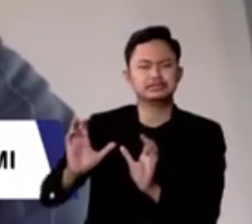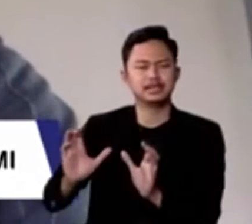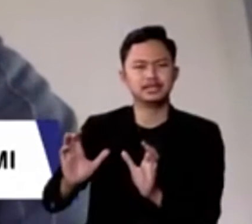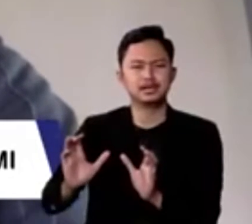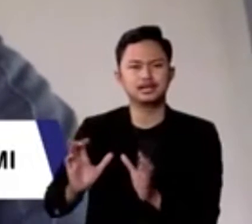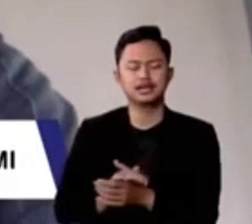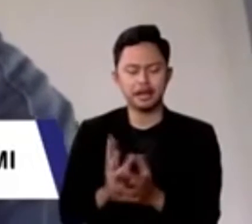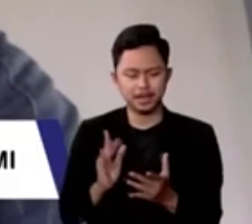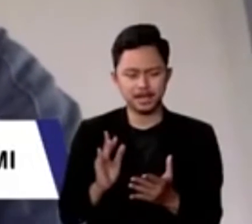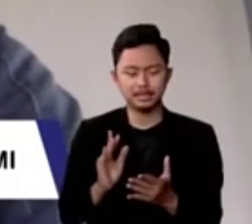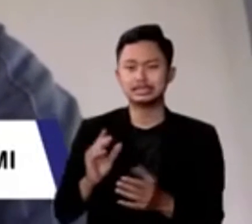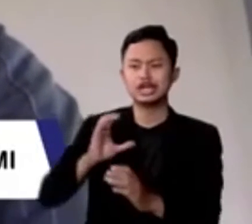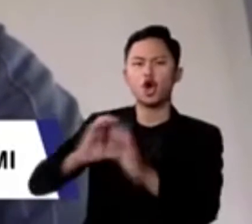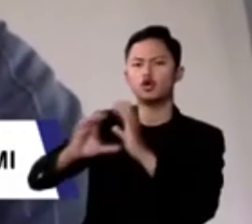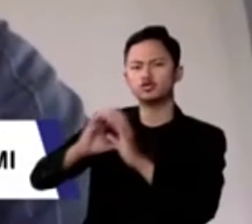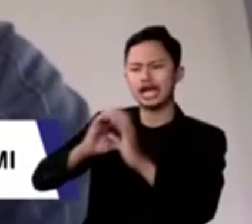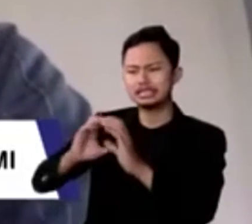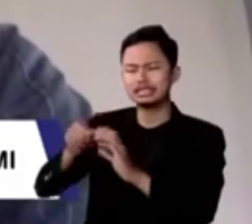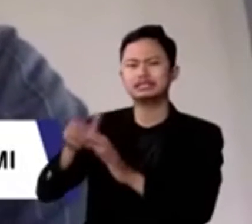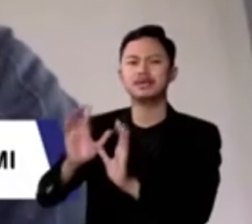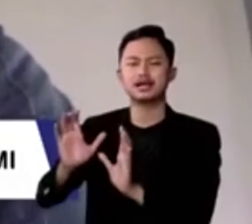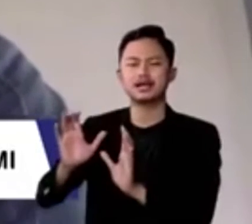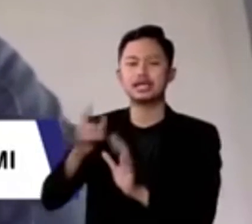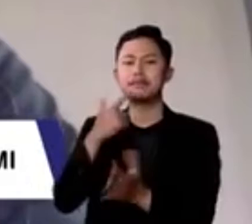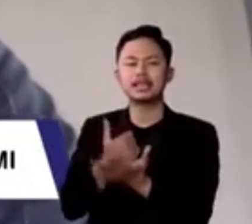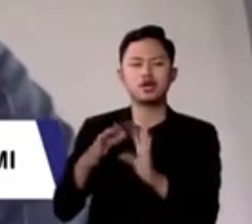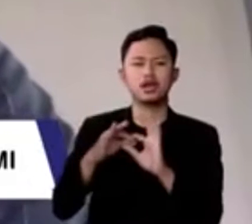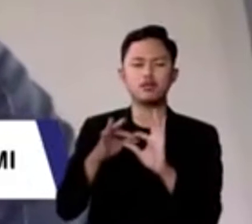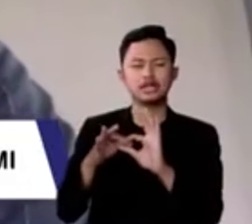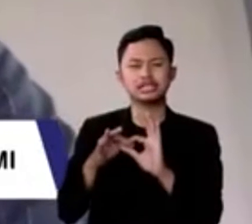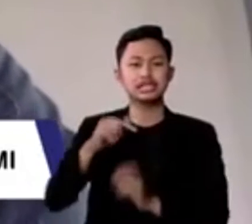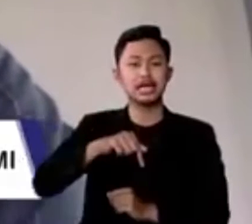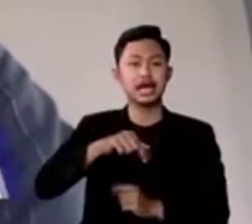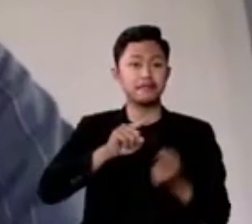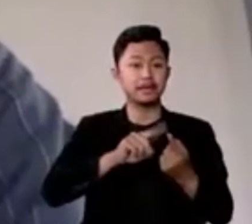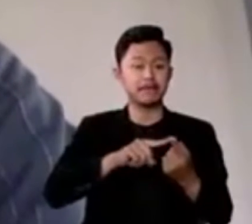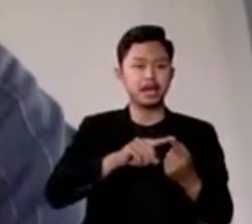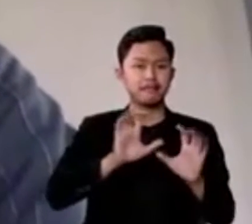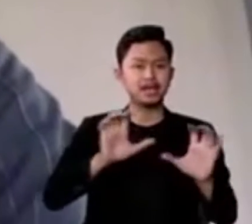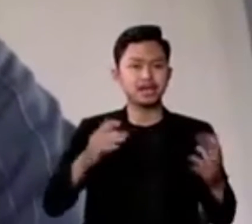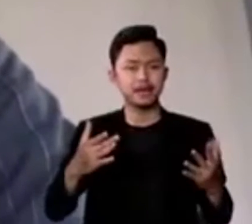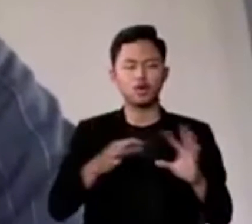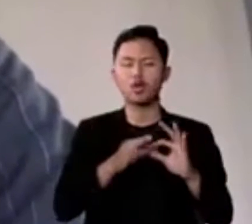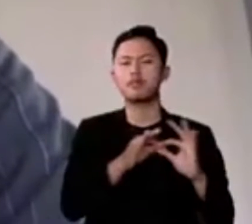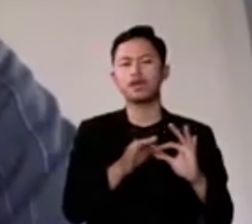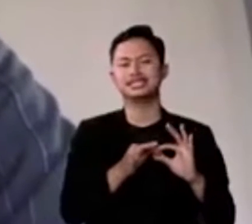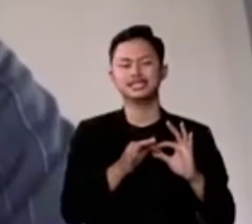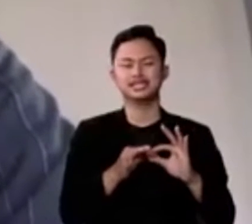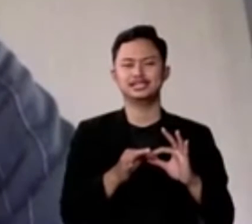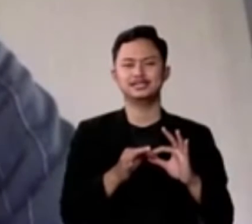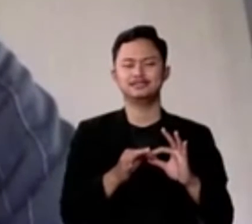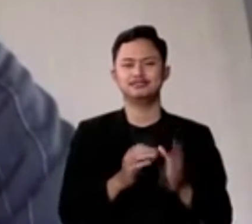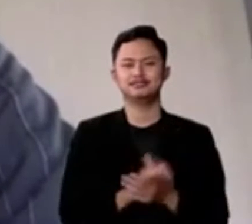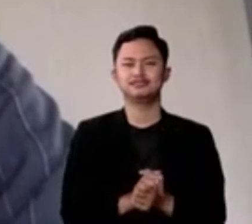kita jevier konsultasikan itu begitu kolaborasi sekarang yang pertama yang paling banyak lebih kolaborasi